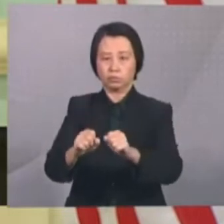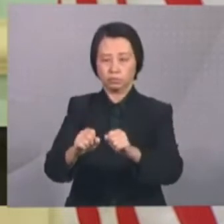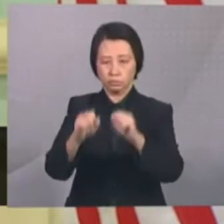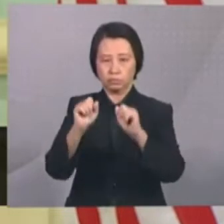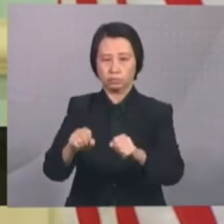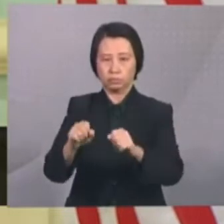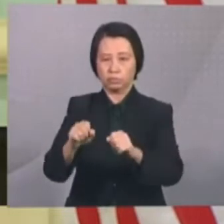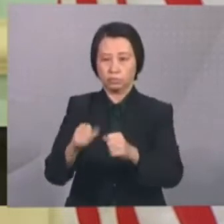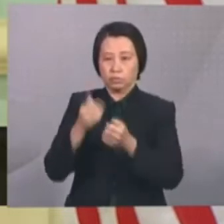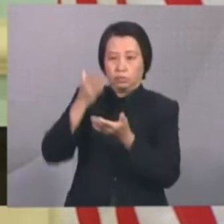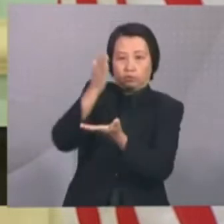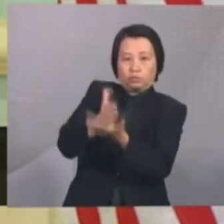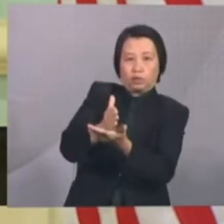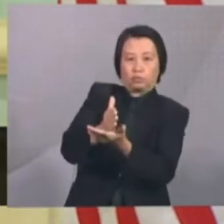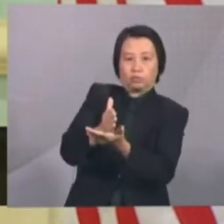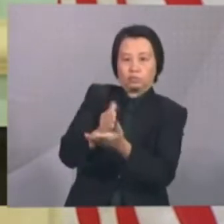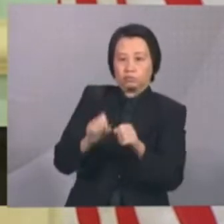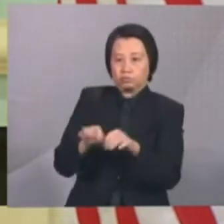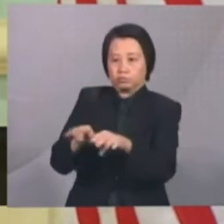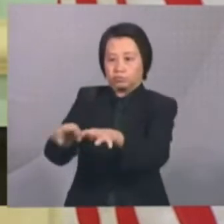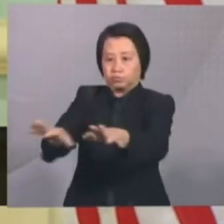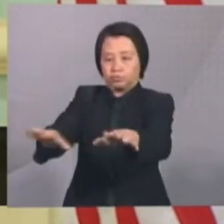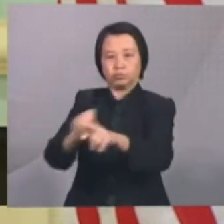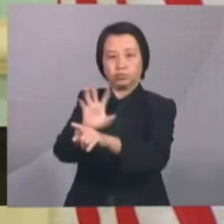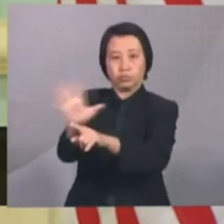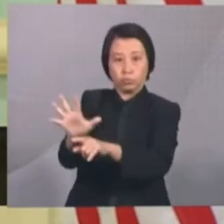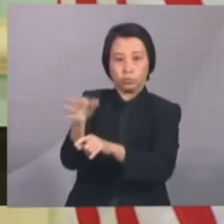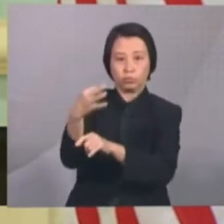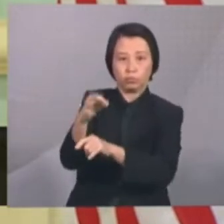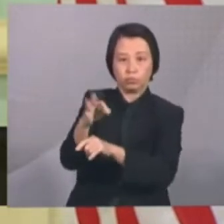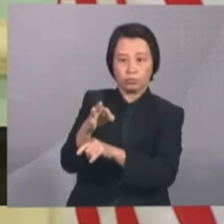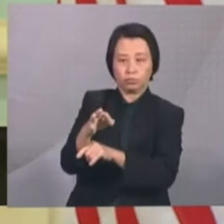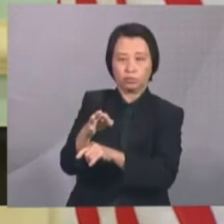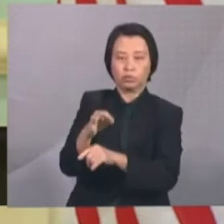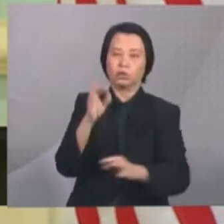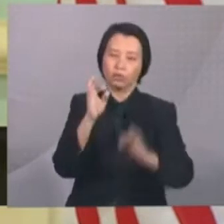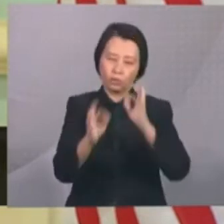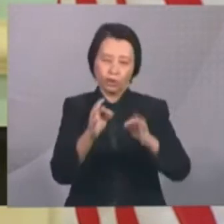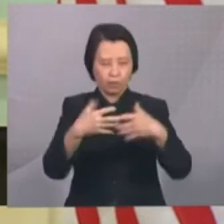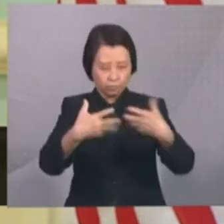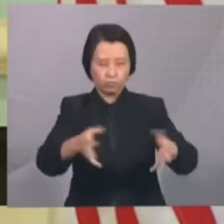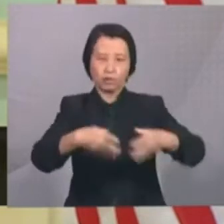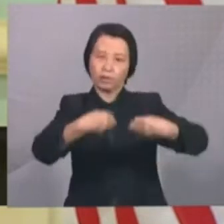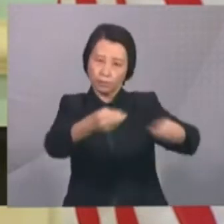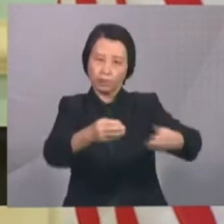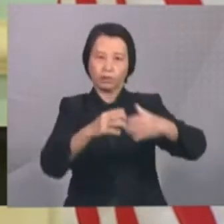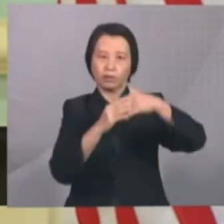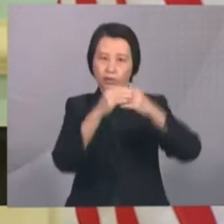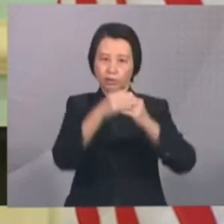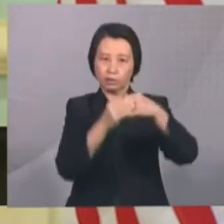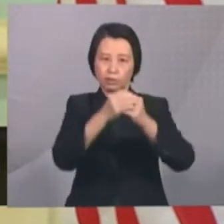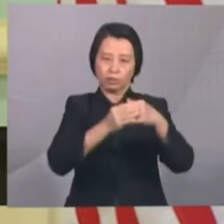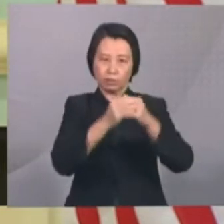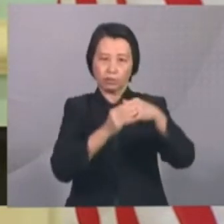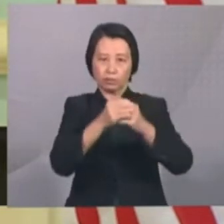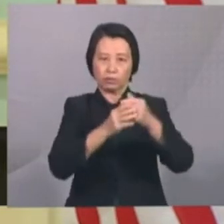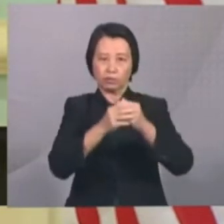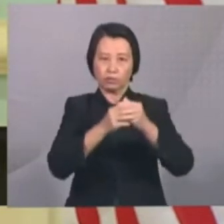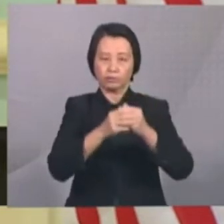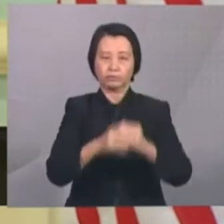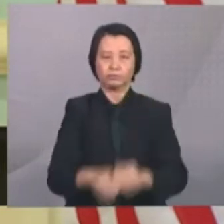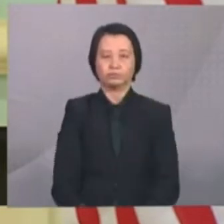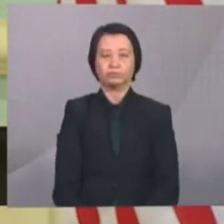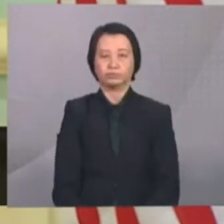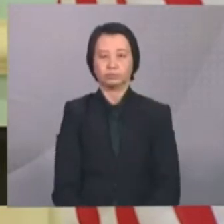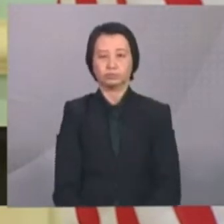penularan combined ini walaupun Hai longgar n setelah mulai diberikan oleh